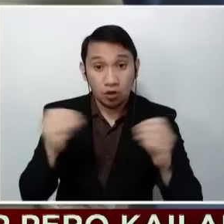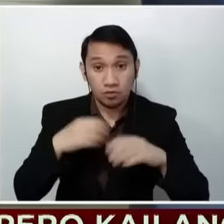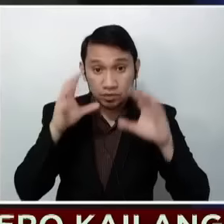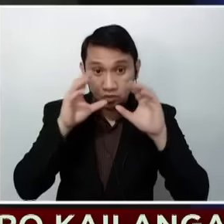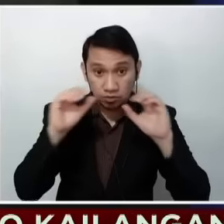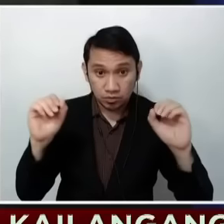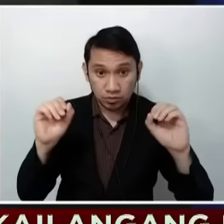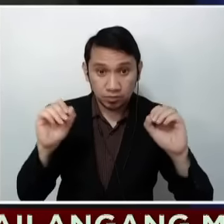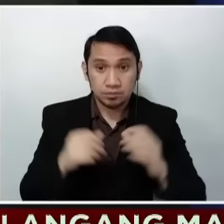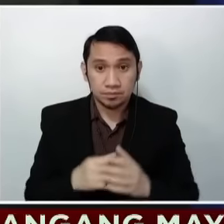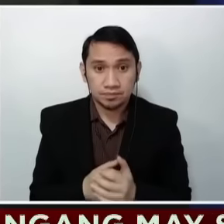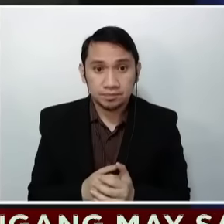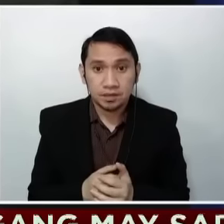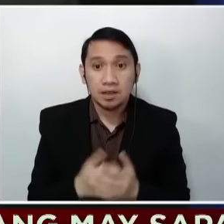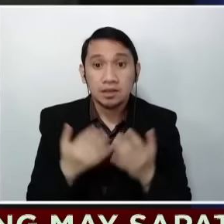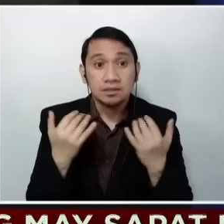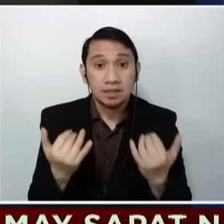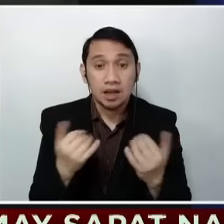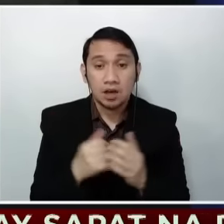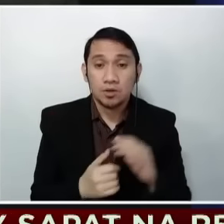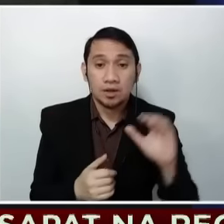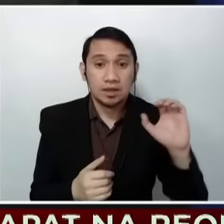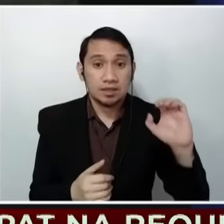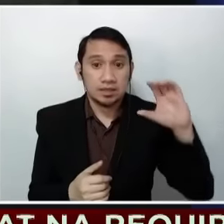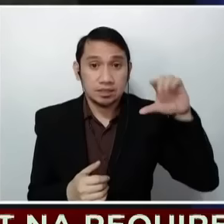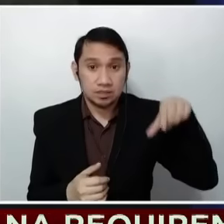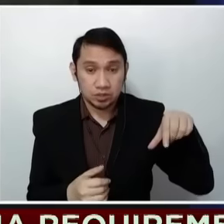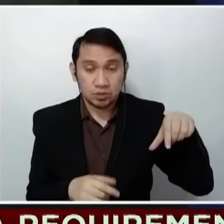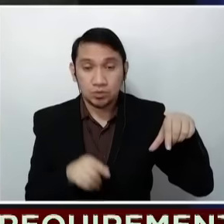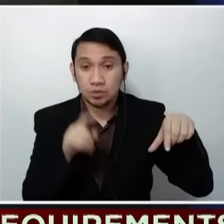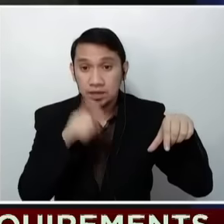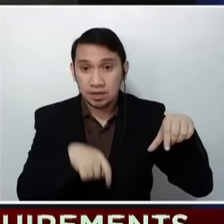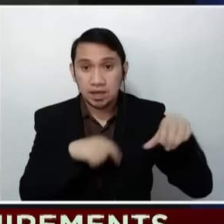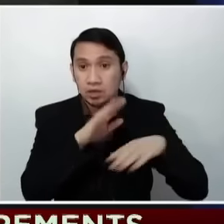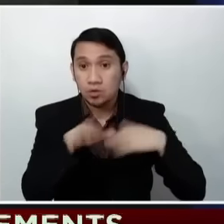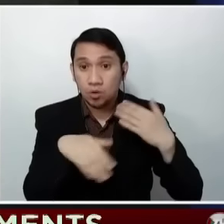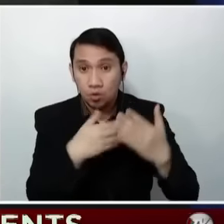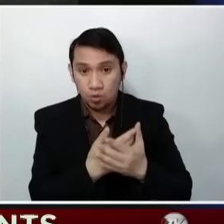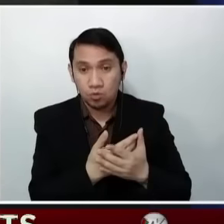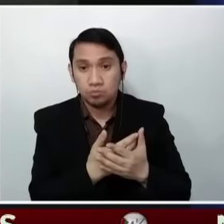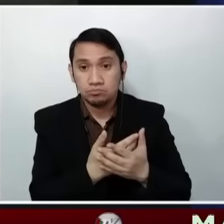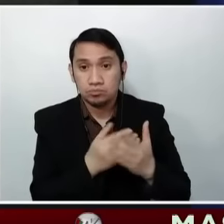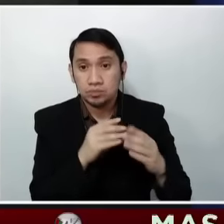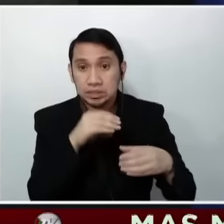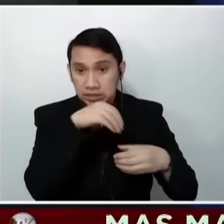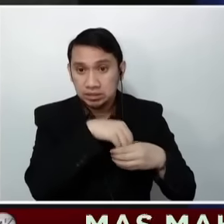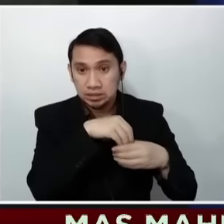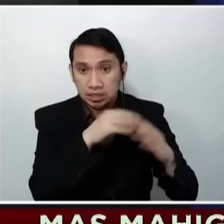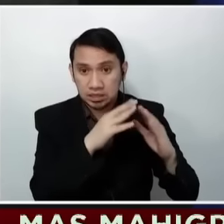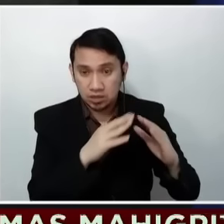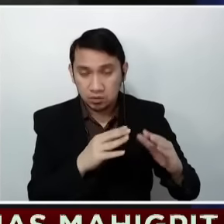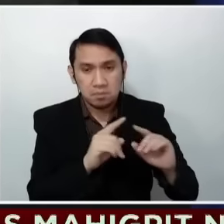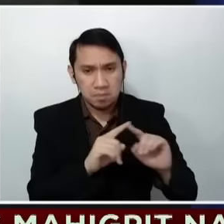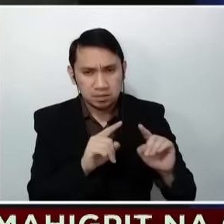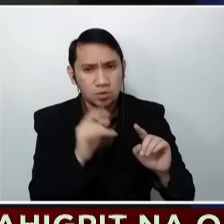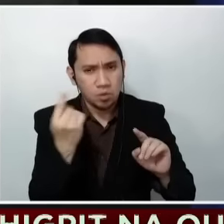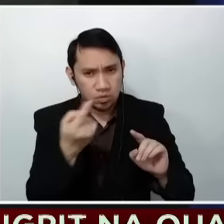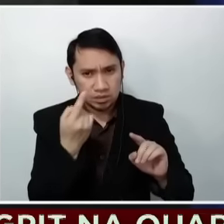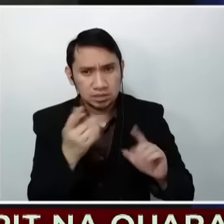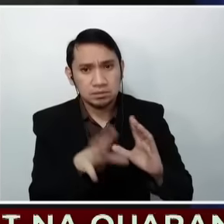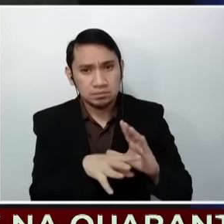pantry. Kasi ang anyo po ng ECQ, lahat dapat homeliners, no? Except kung bibili o kukuha